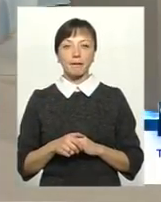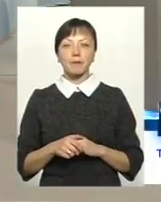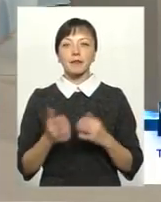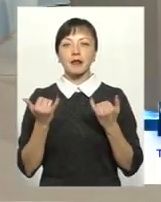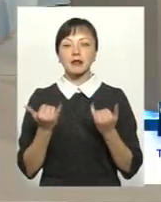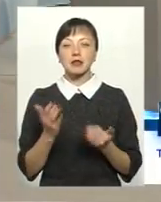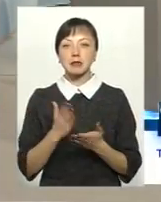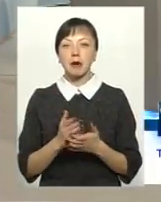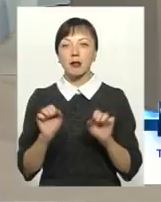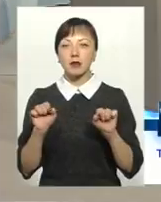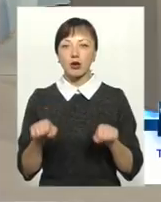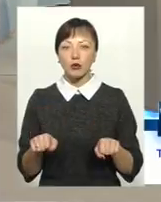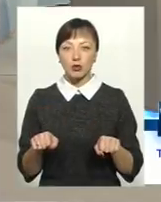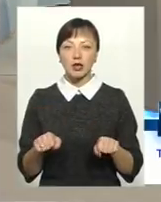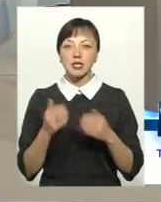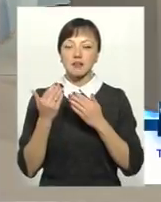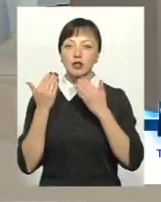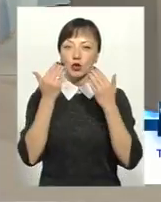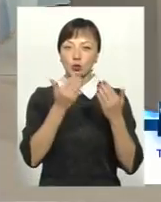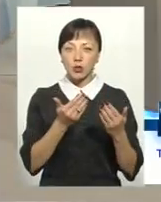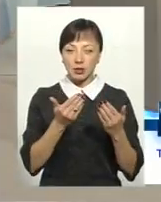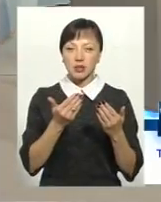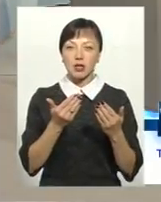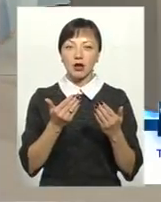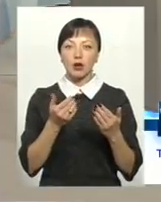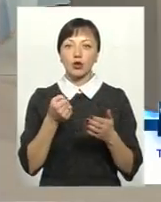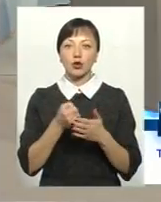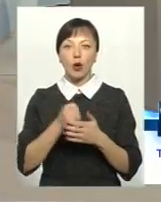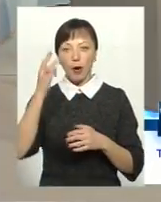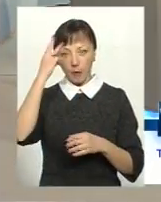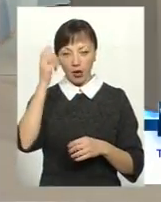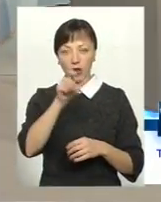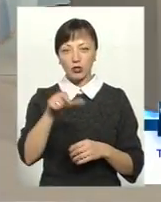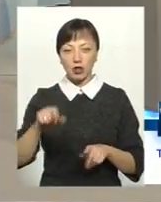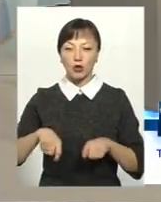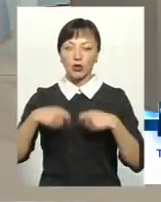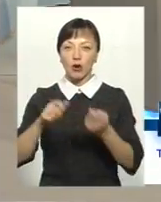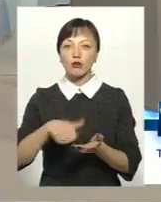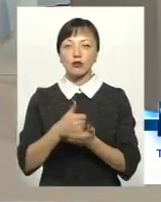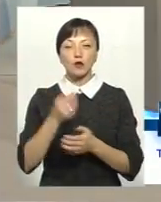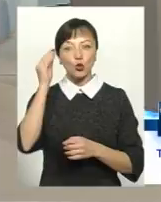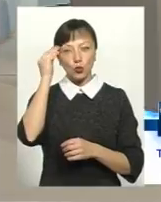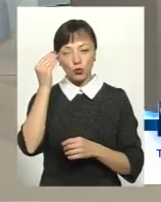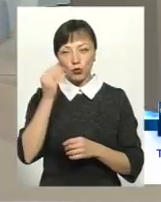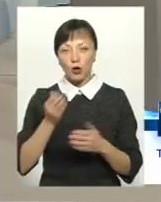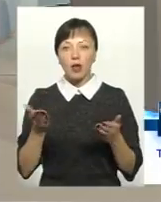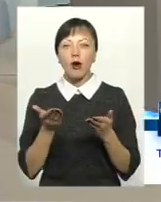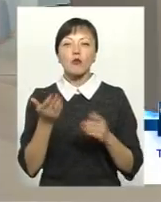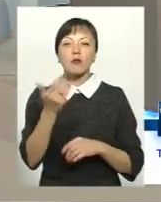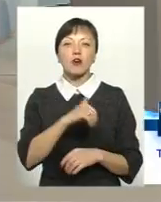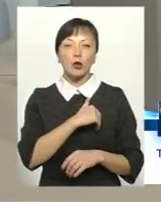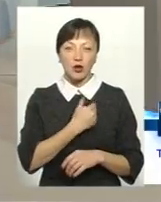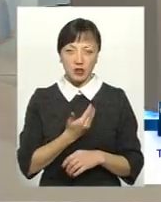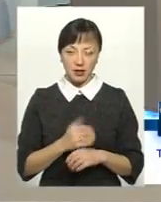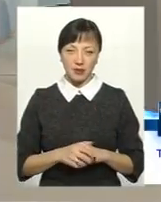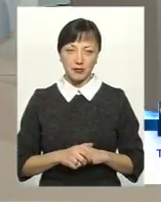зараз маємо таку нагоду, кожен з вас може звернутися, адже ми в прямому ефірі, до хмельничан і донести основну думку, яку б вам хотілося,